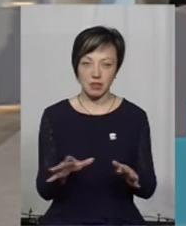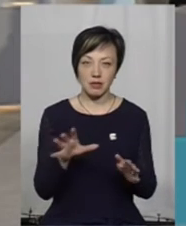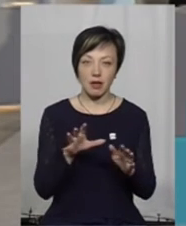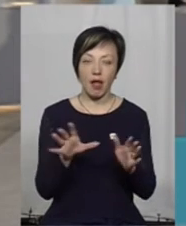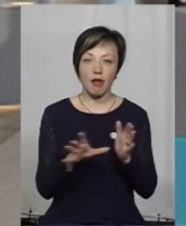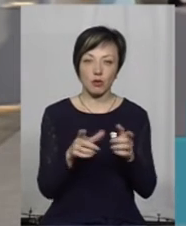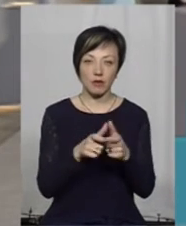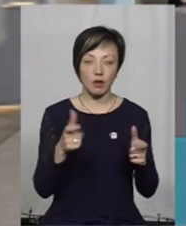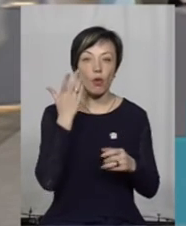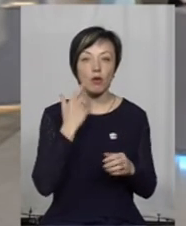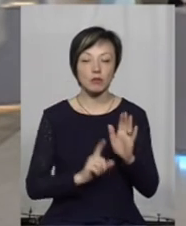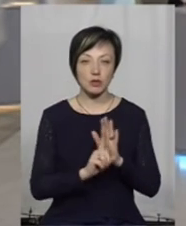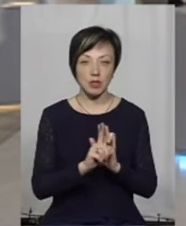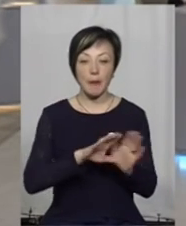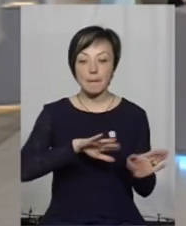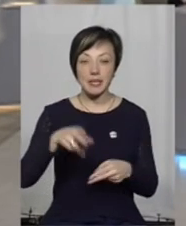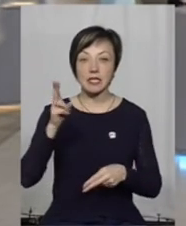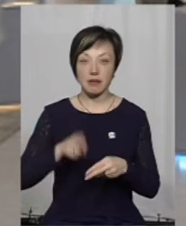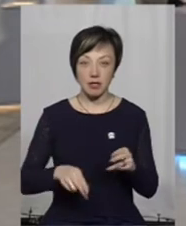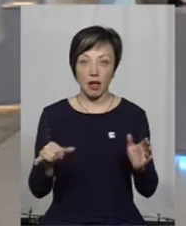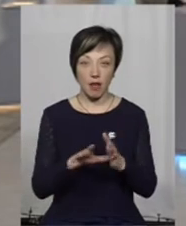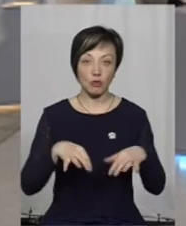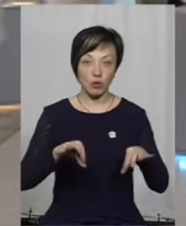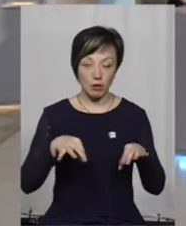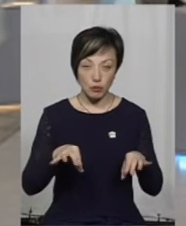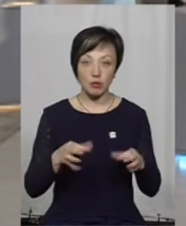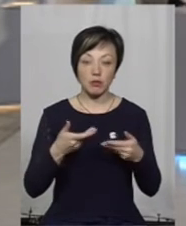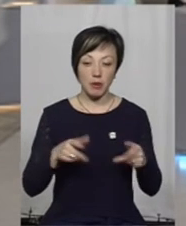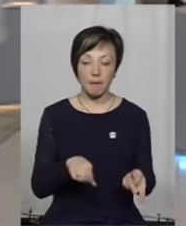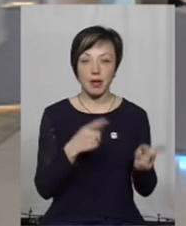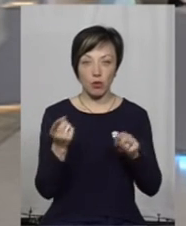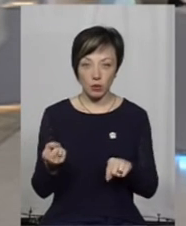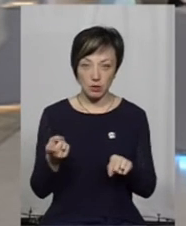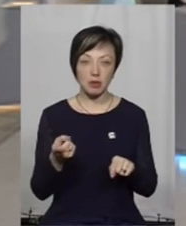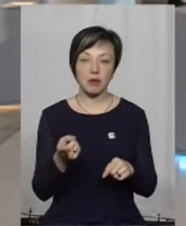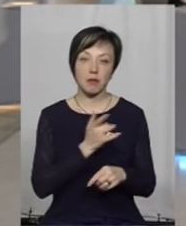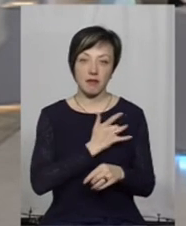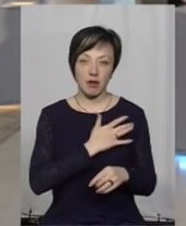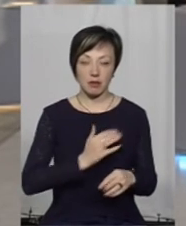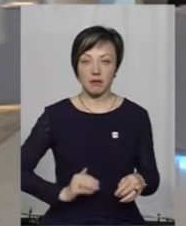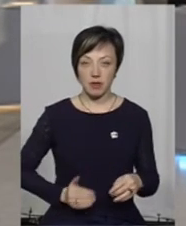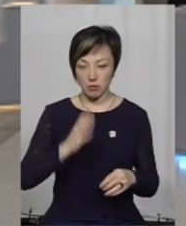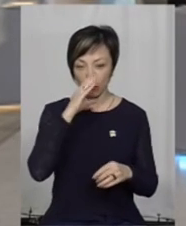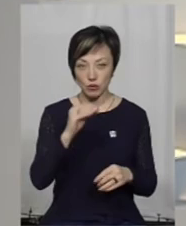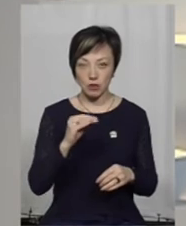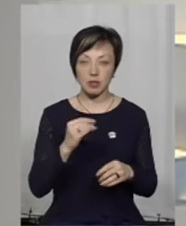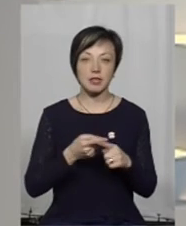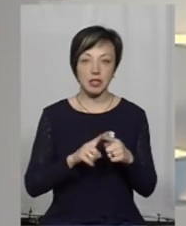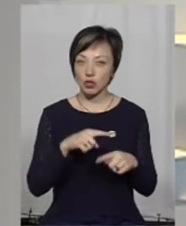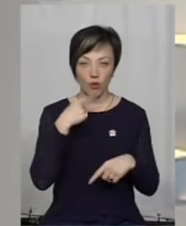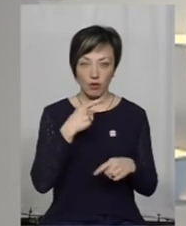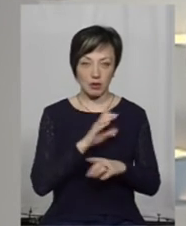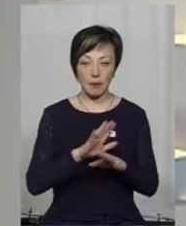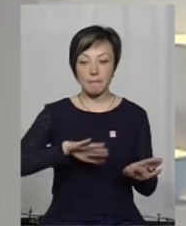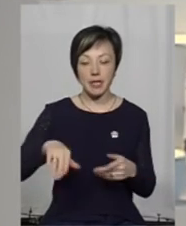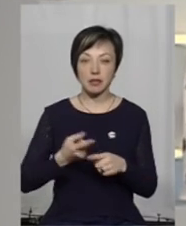Ну, після завершення електротранспорту ми безпосередньо будемо переходити і на приватного перевізника, на автотранспорт. Тобто це про це рік ще не йдеться?